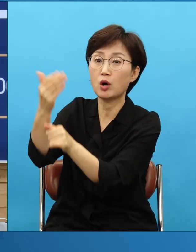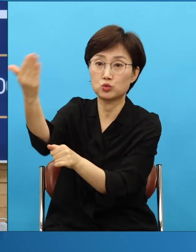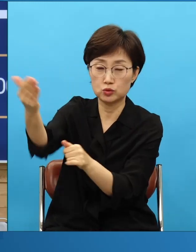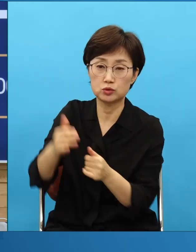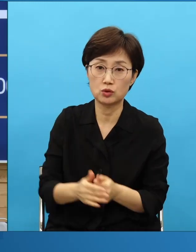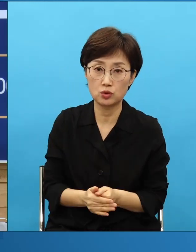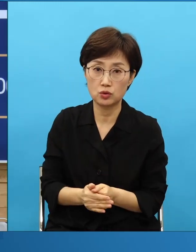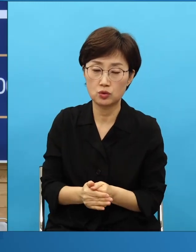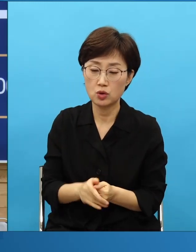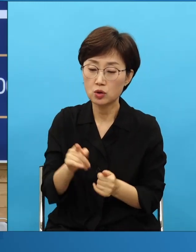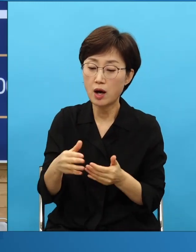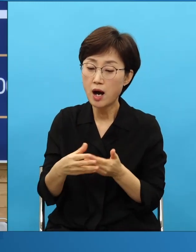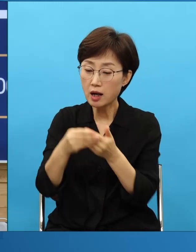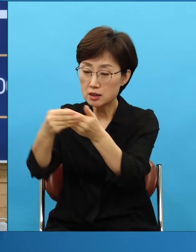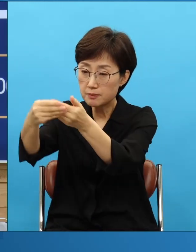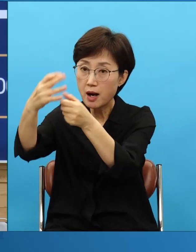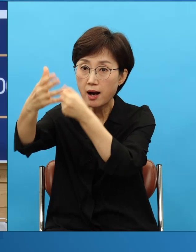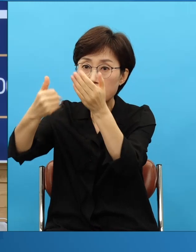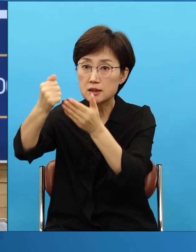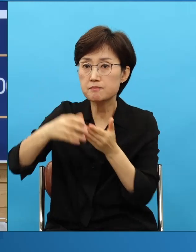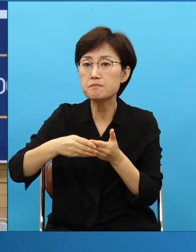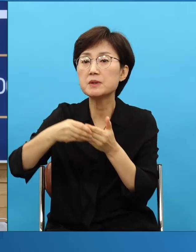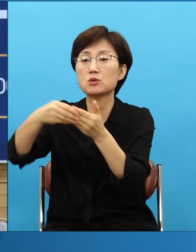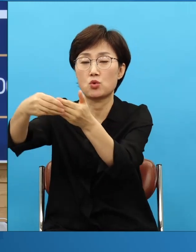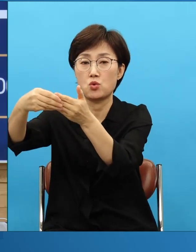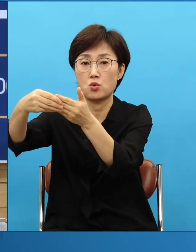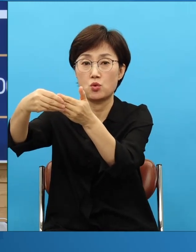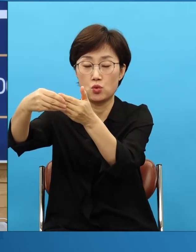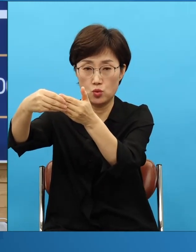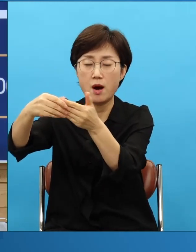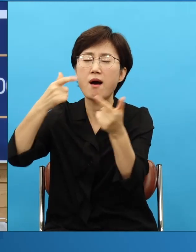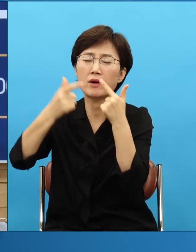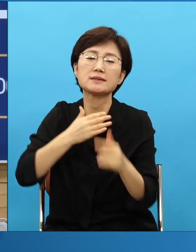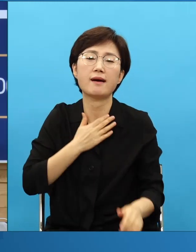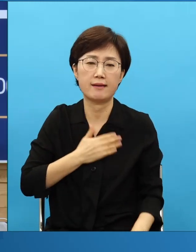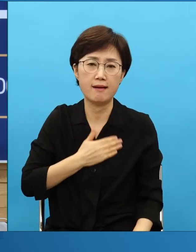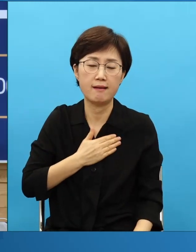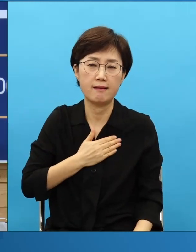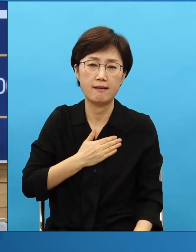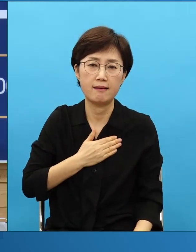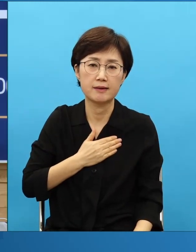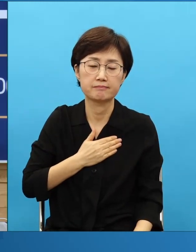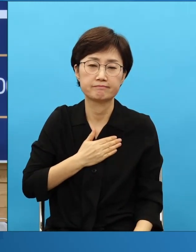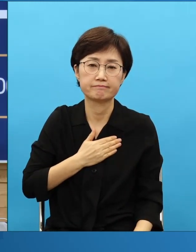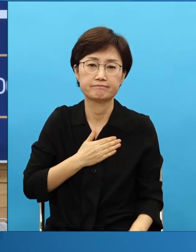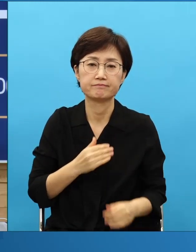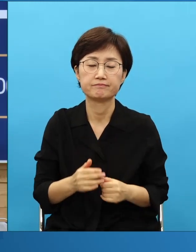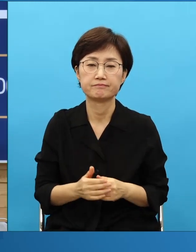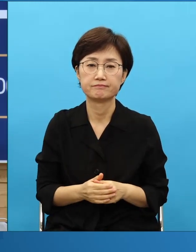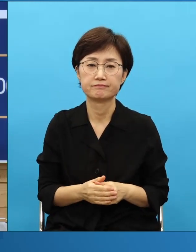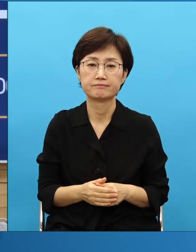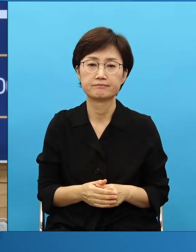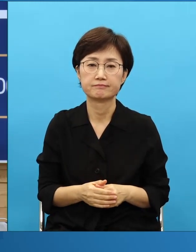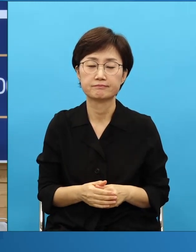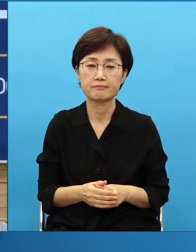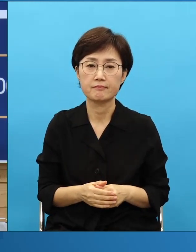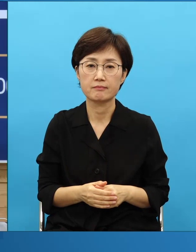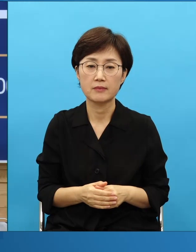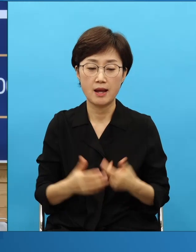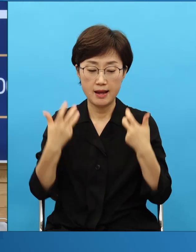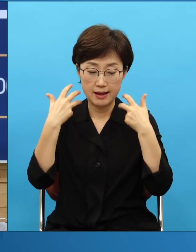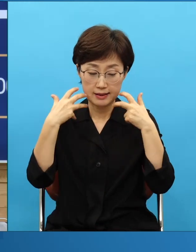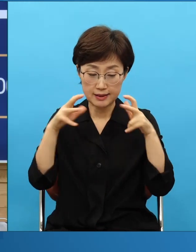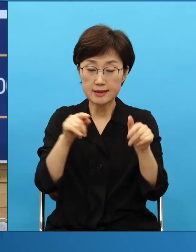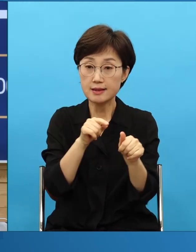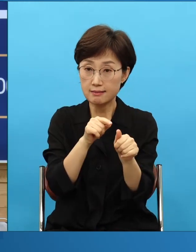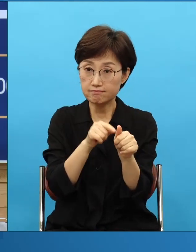여정입니다. That was his journey. 그리고 하나님께서 준 여정이란 말이에요. That was the journey that God gave to him. 예, 이 다니엘을